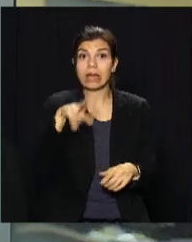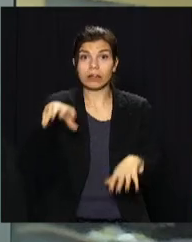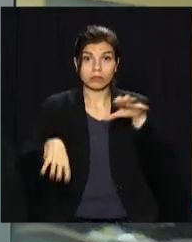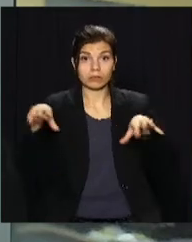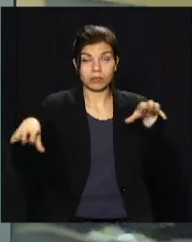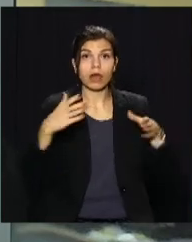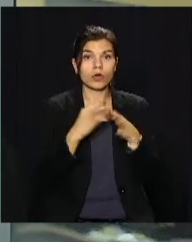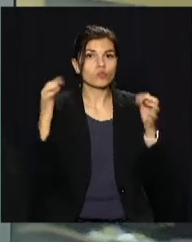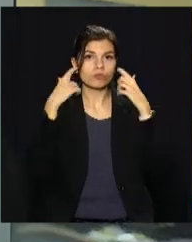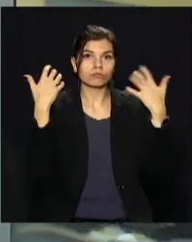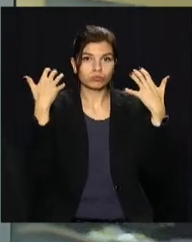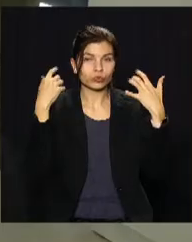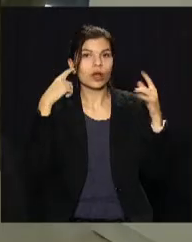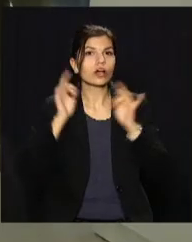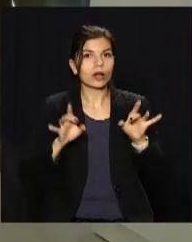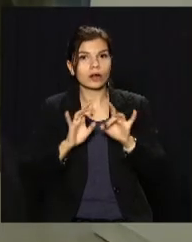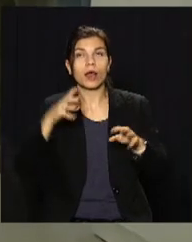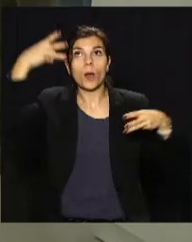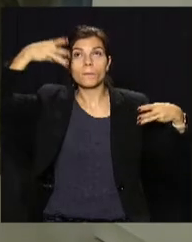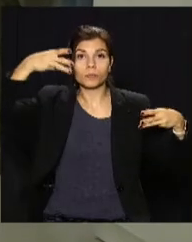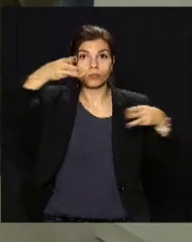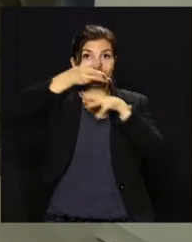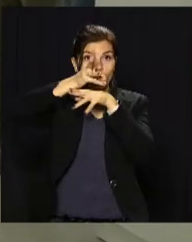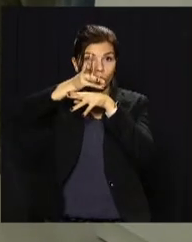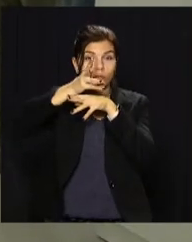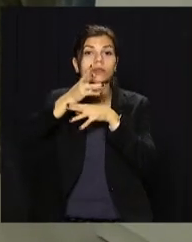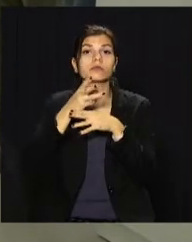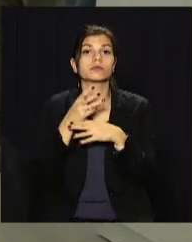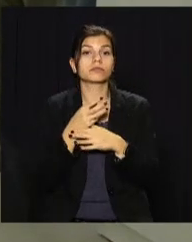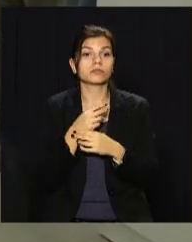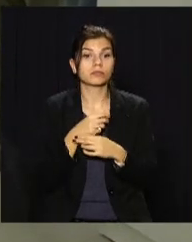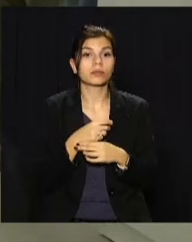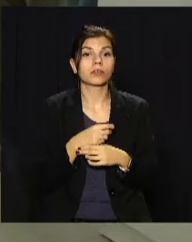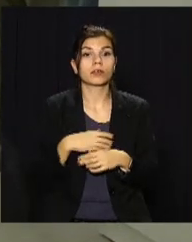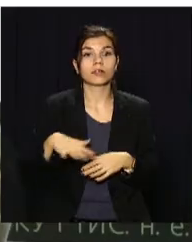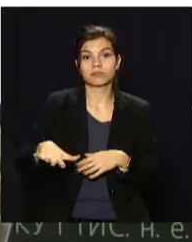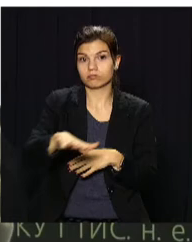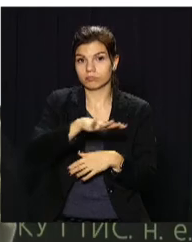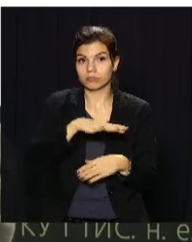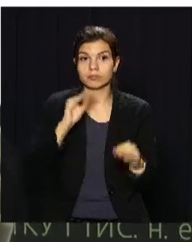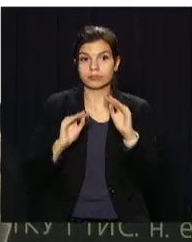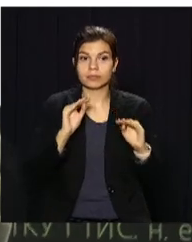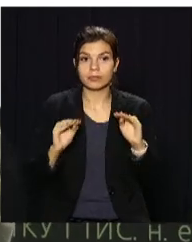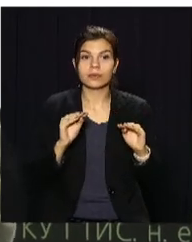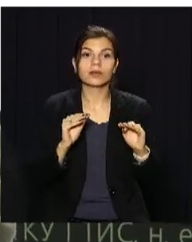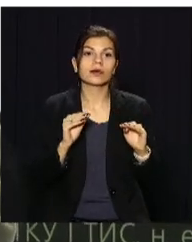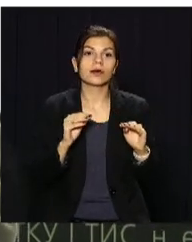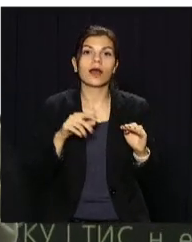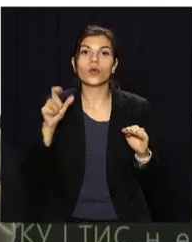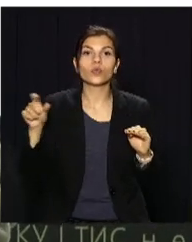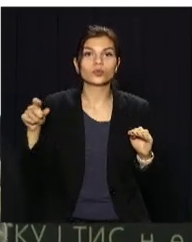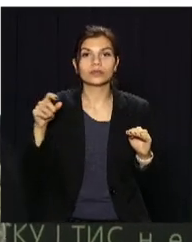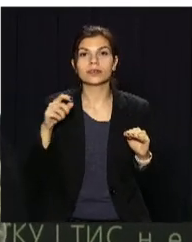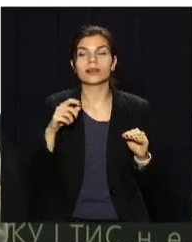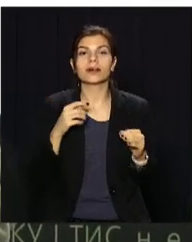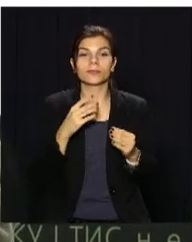сучасною акустичною системою, проекторами та інформаційними панелями. Значна частина колекції зібрана зусиллями містян.